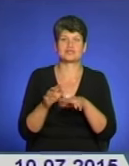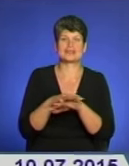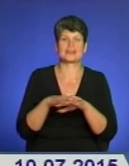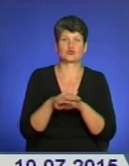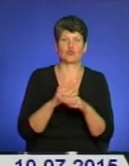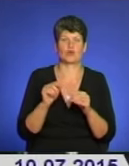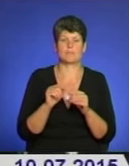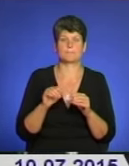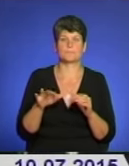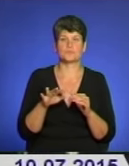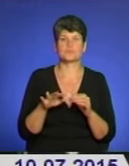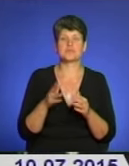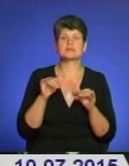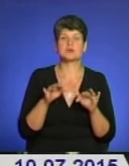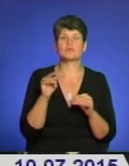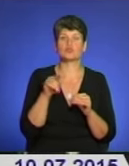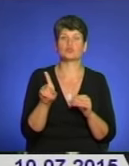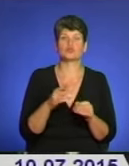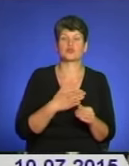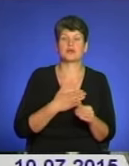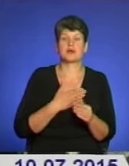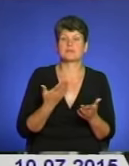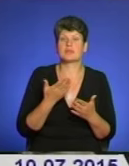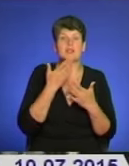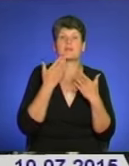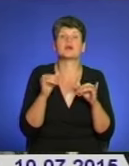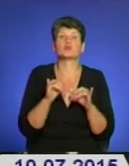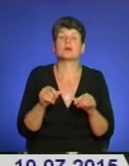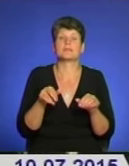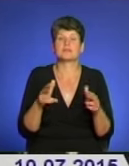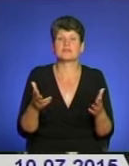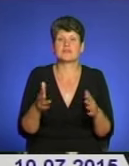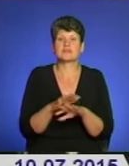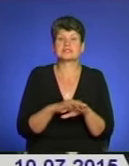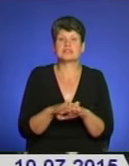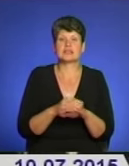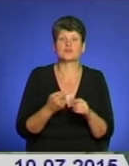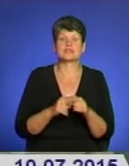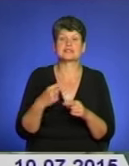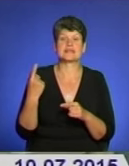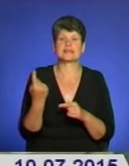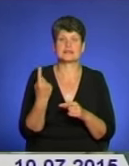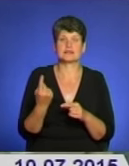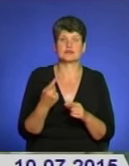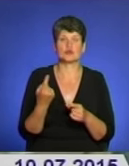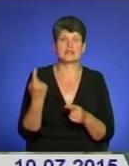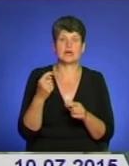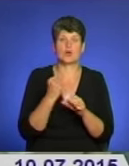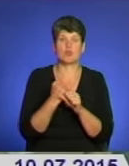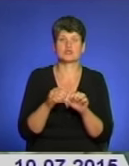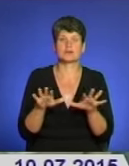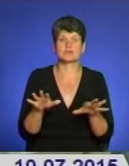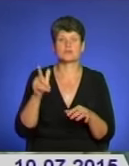площі. Діло в тому, що нам зараз нема зовсім куди подітися. У нас ринок – це один вихід і лише одне робоче місце